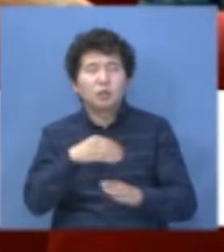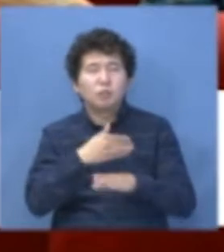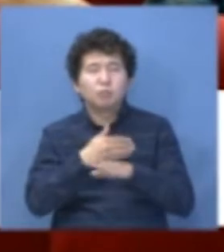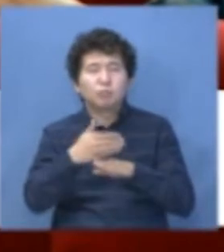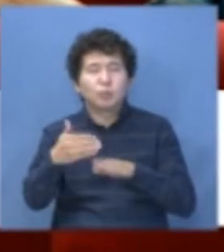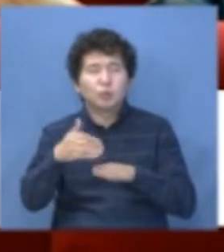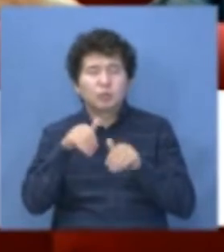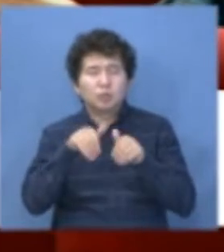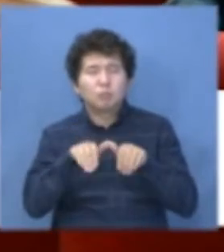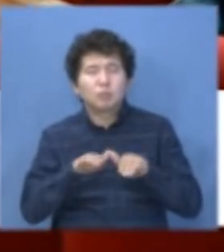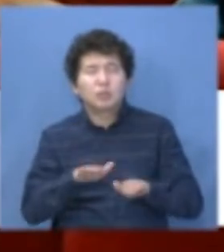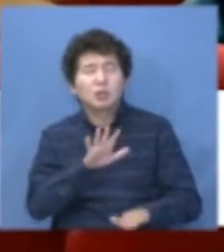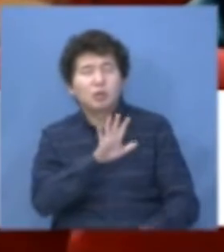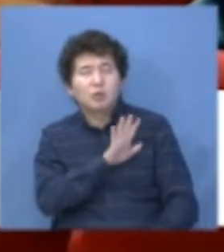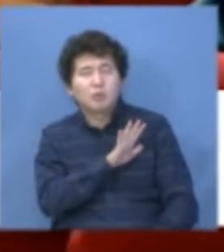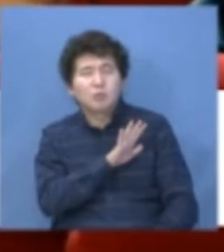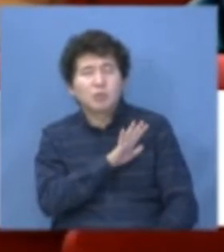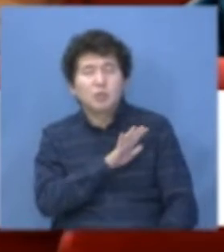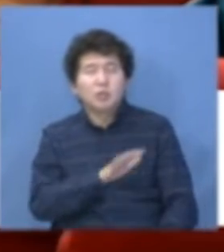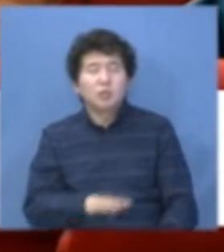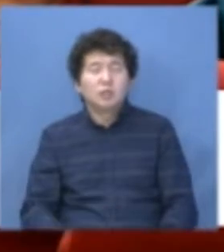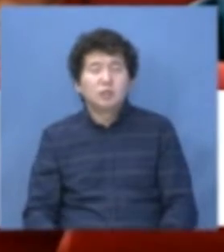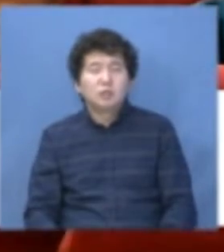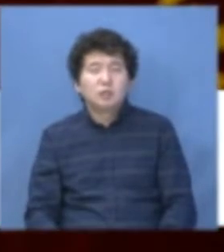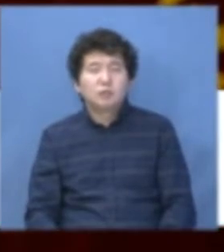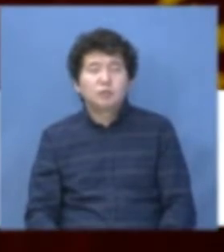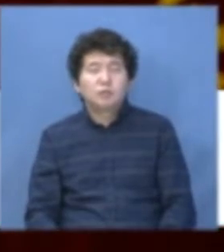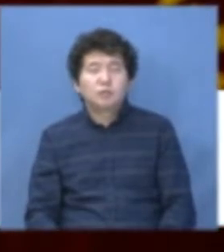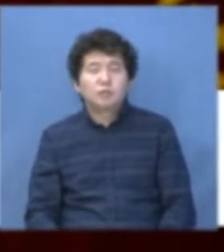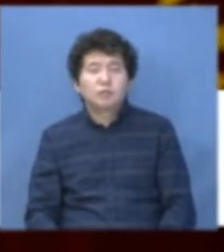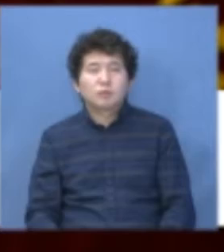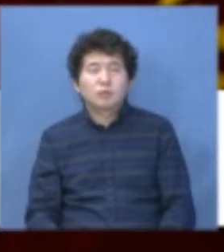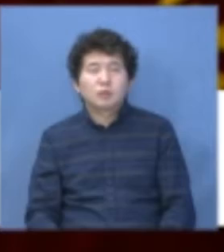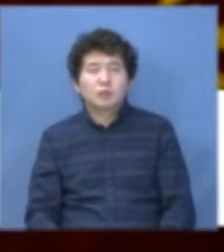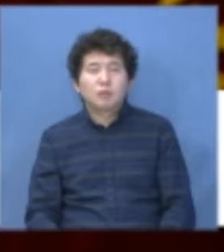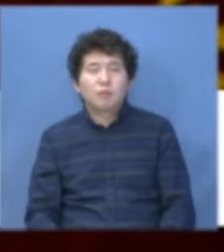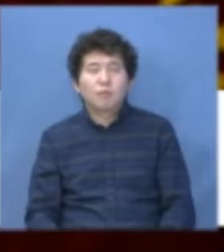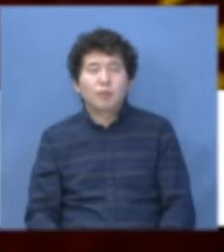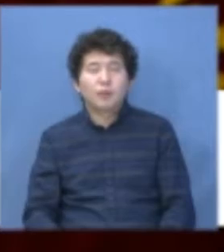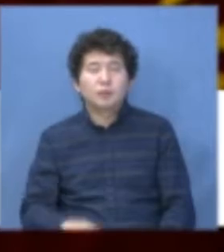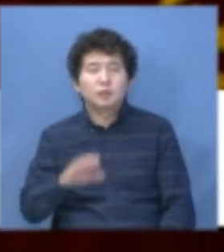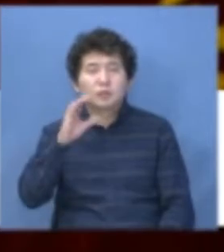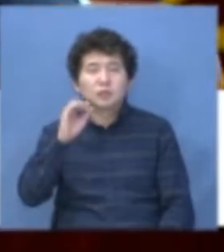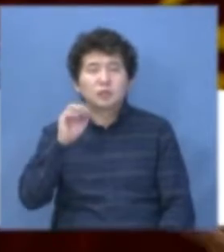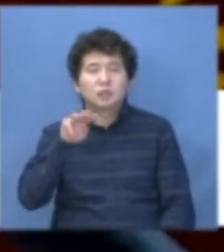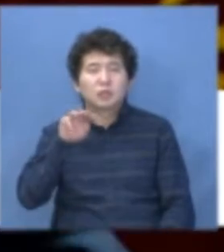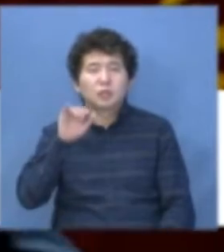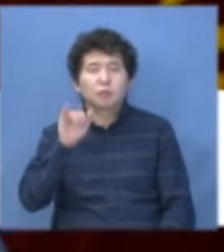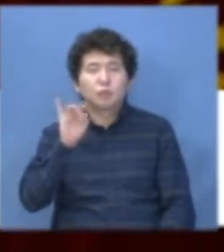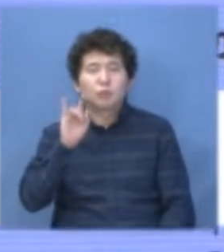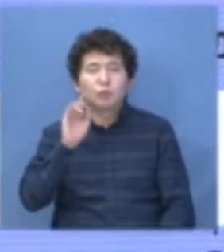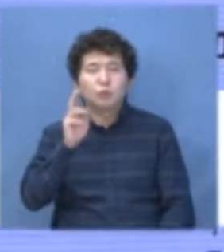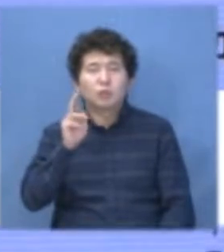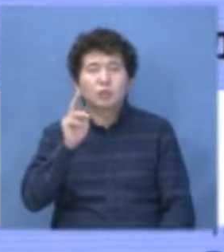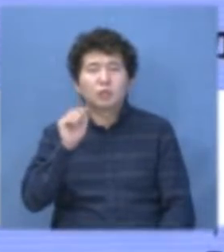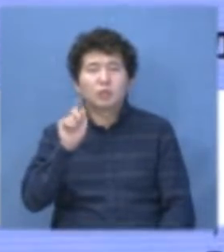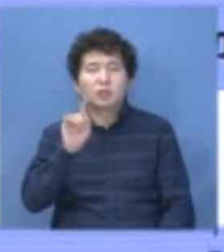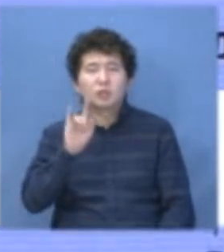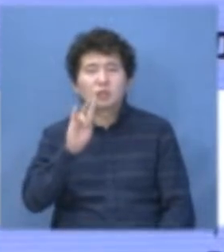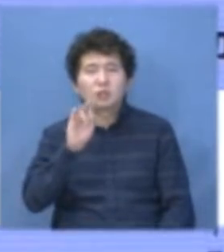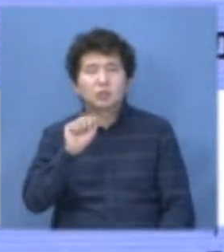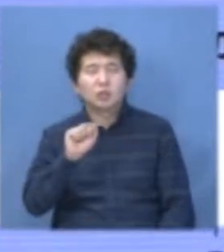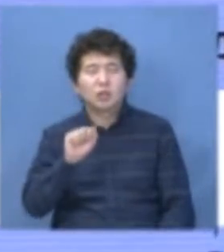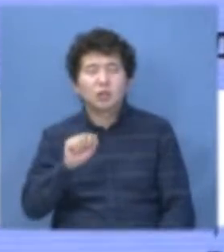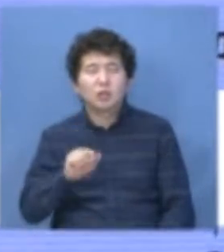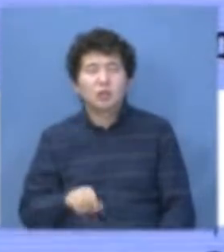Ал қазір сөз жүзінде емес, іс жүзінде жүзеге асыратын кез келді. Маусым айында Самұрық-Қазына ұлттық қоры Қазмұнайгаз компаниясының